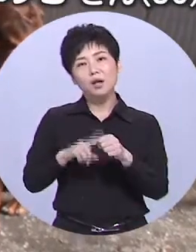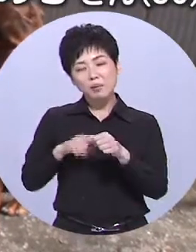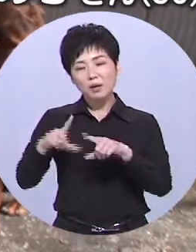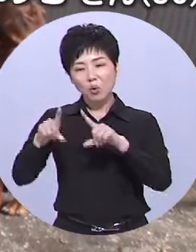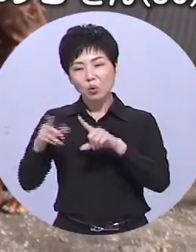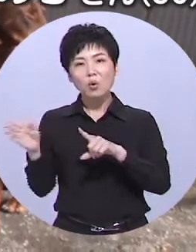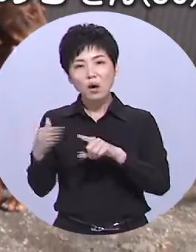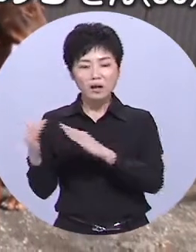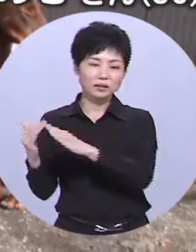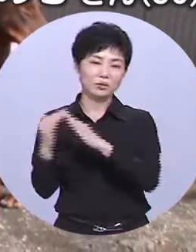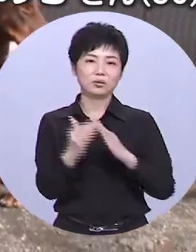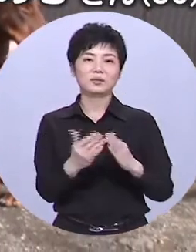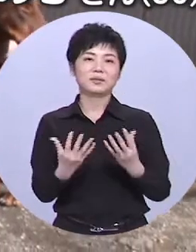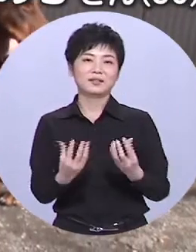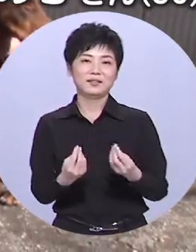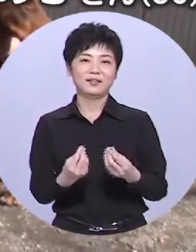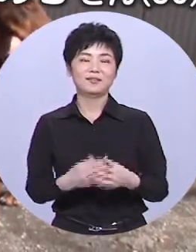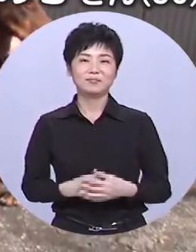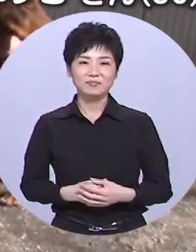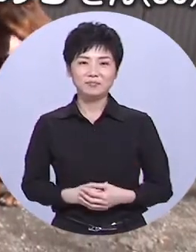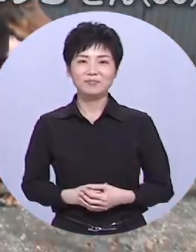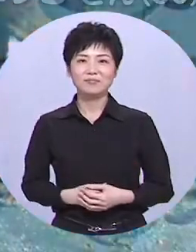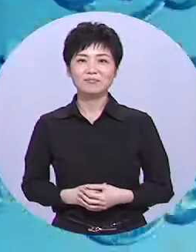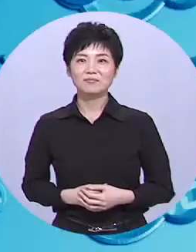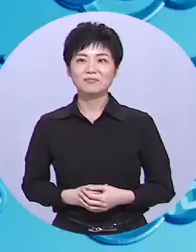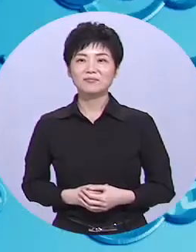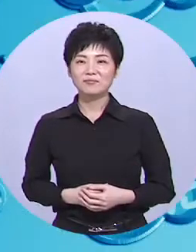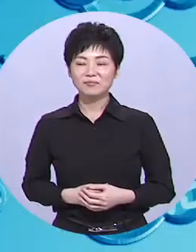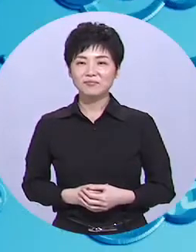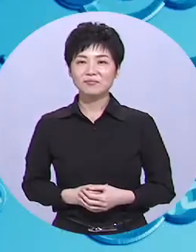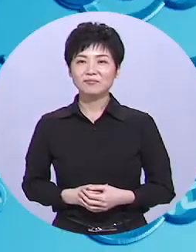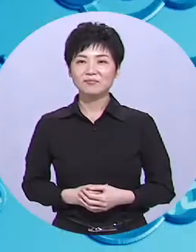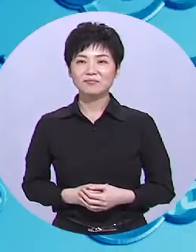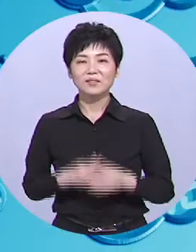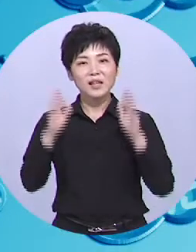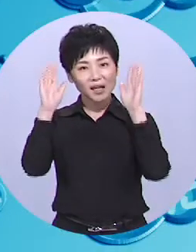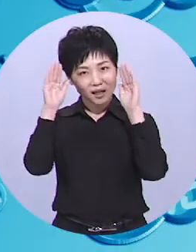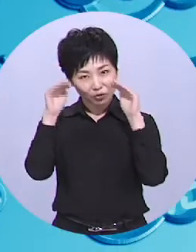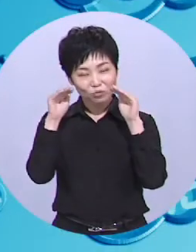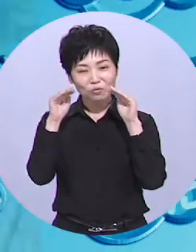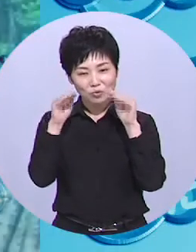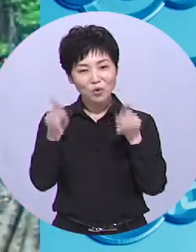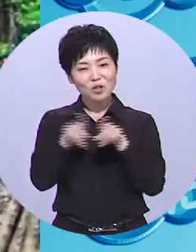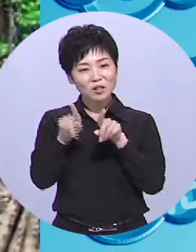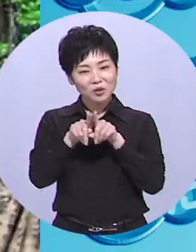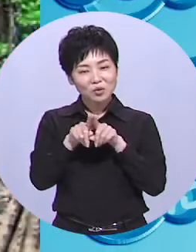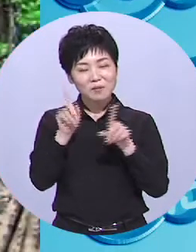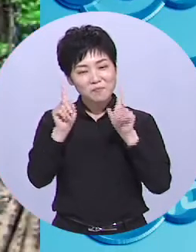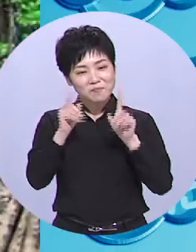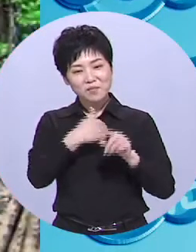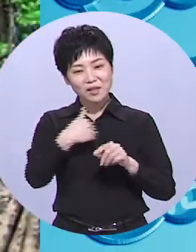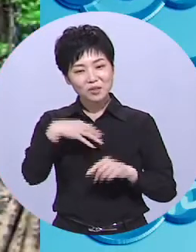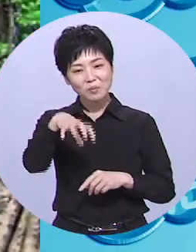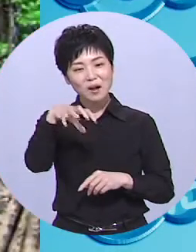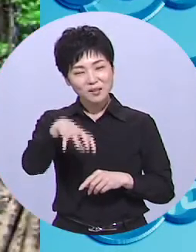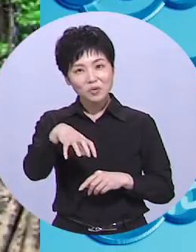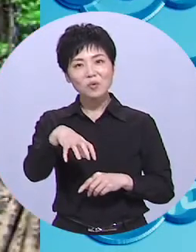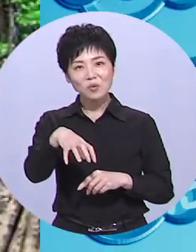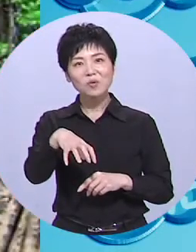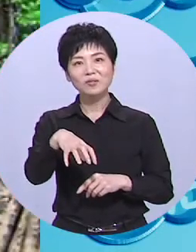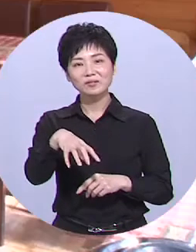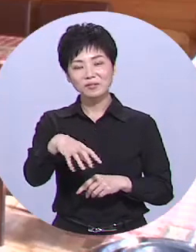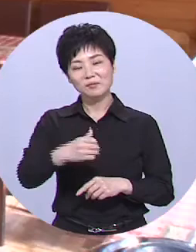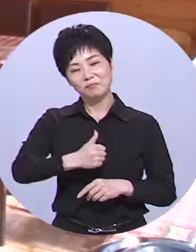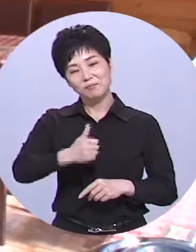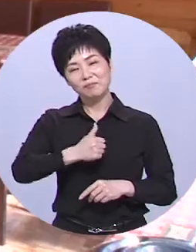から横瀬町に移住しました。 もともとね、犬連れて遊べるところがたくさんあるっていうのが気に入って通ってきてた